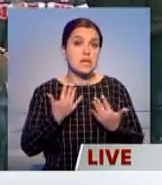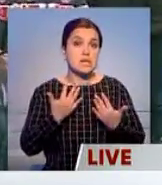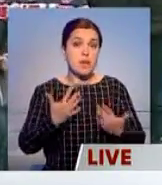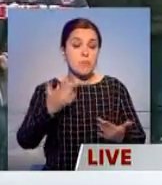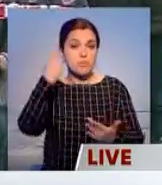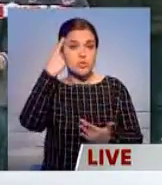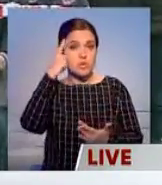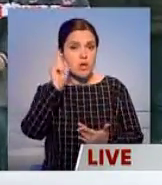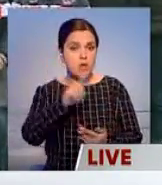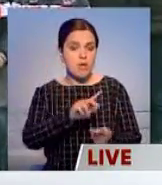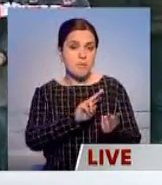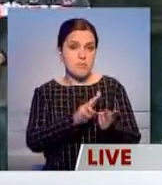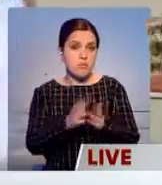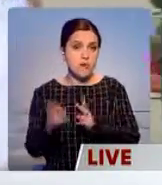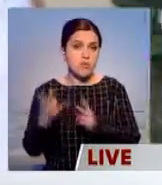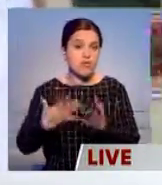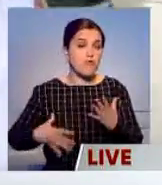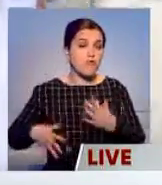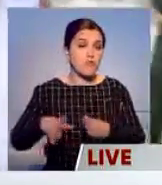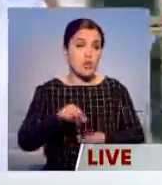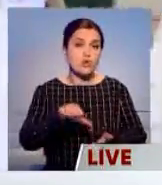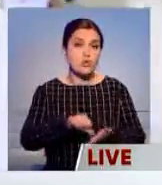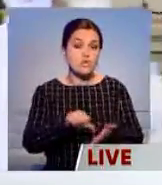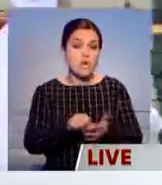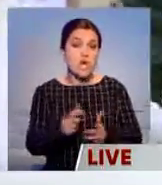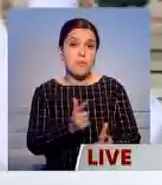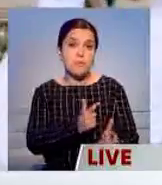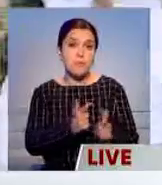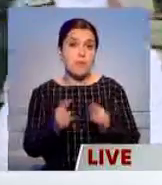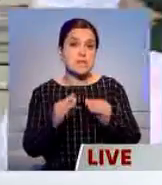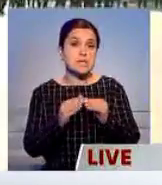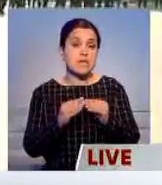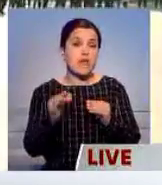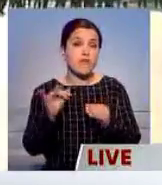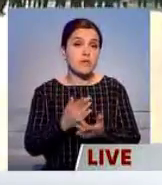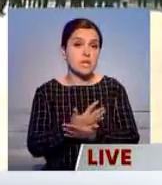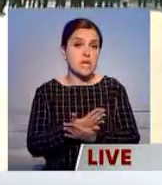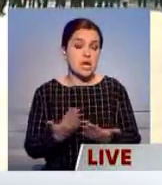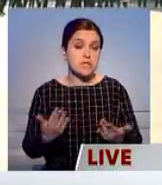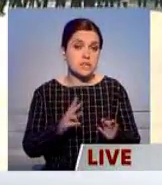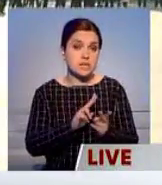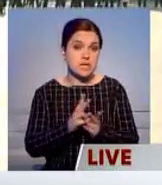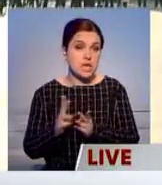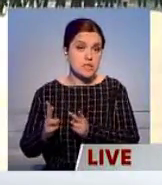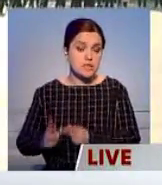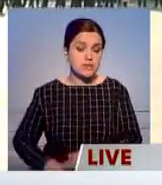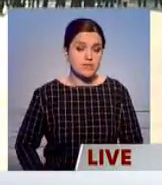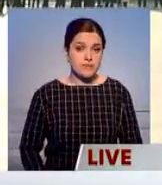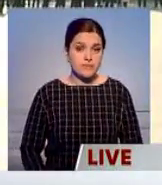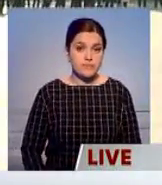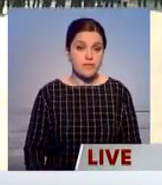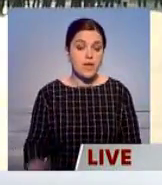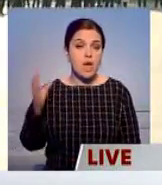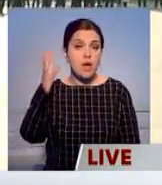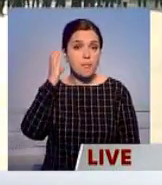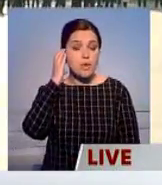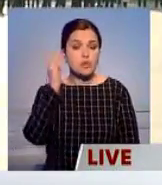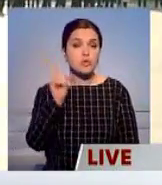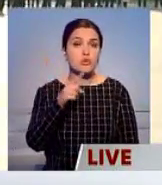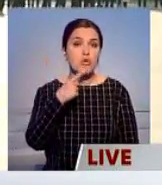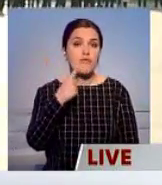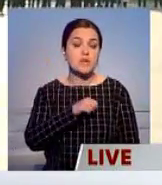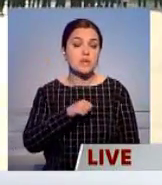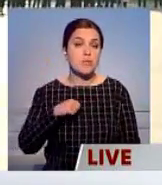умение вальсировать. Всего участники подготовили больше 10 видов вальса. Давайте послушаем, что говорят